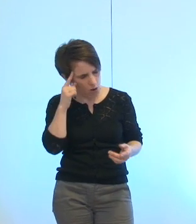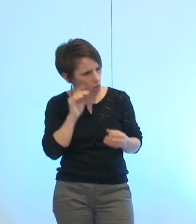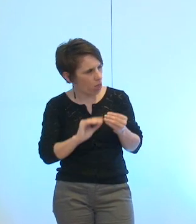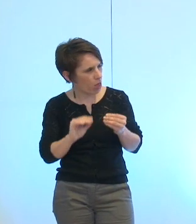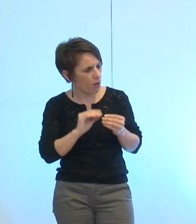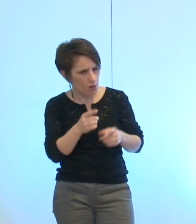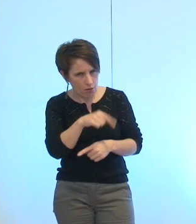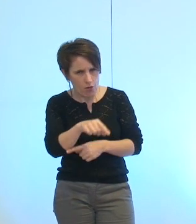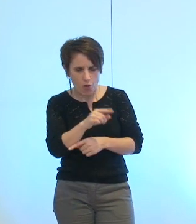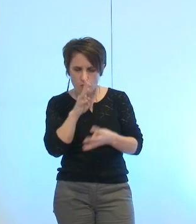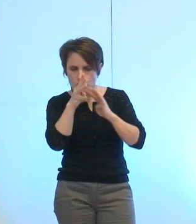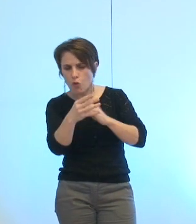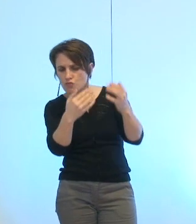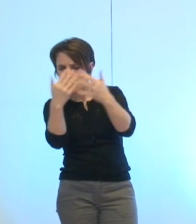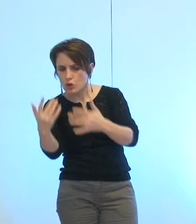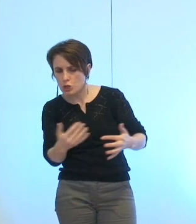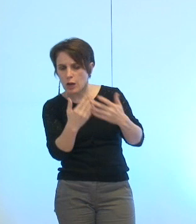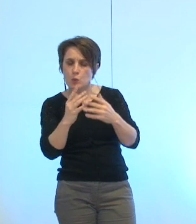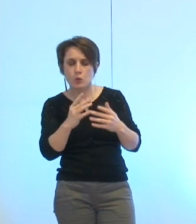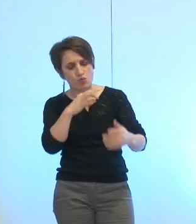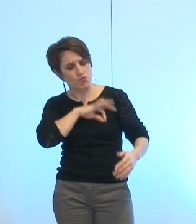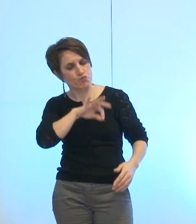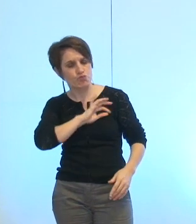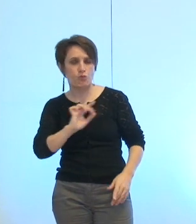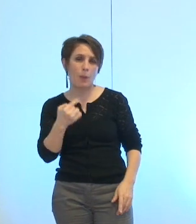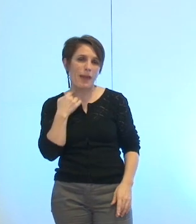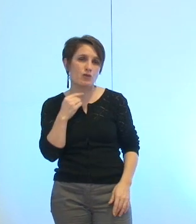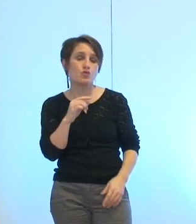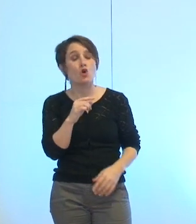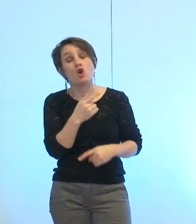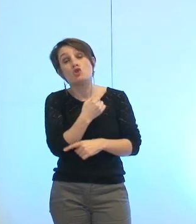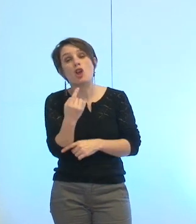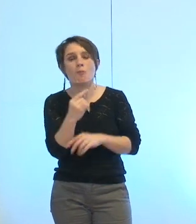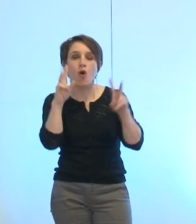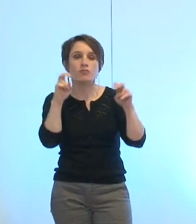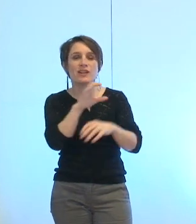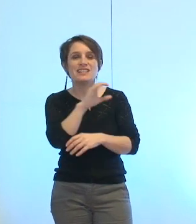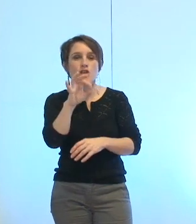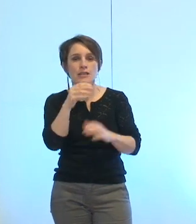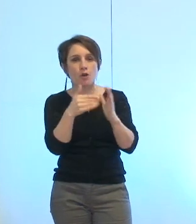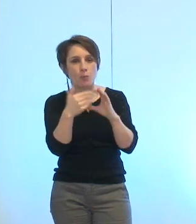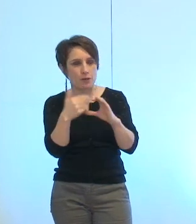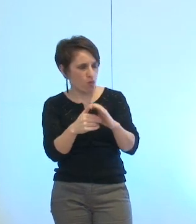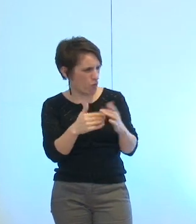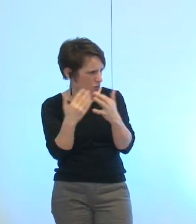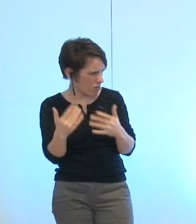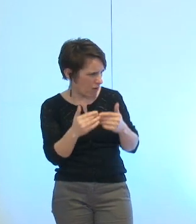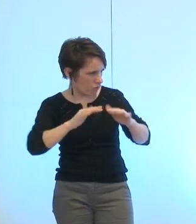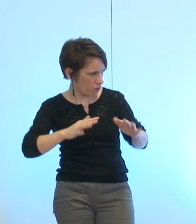perspective de 150000 € de perte de recette parce que l'argument selon